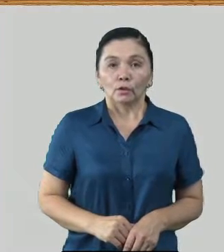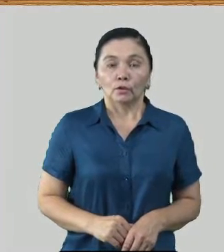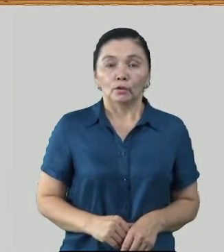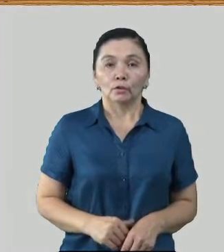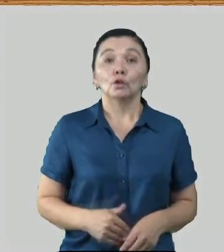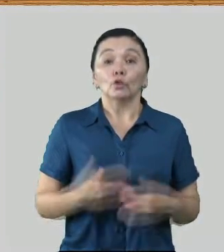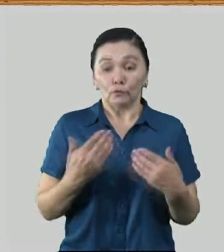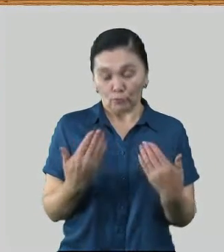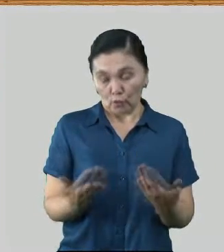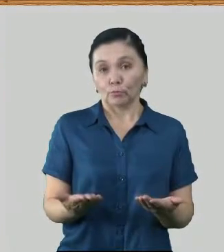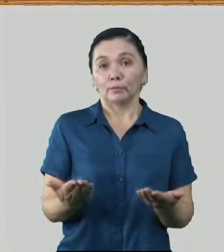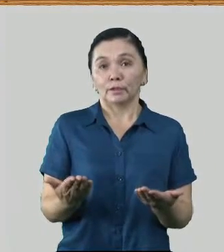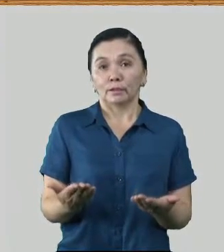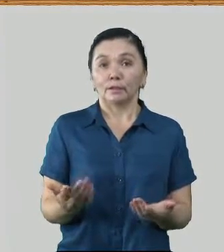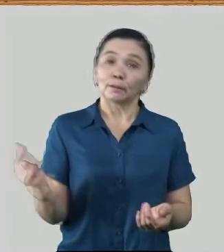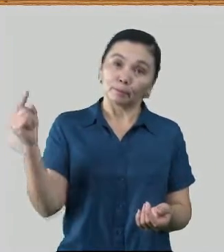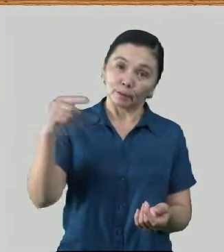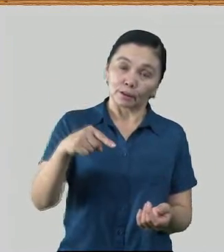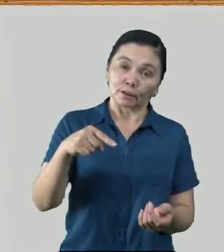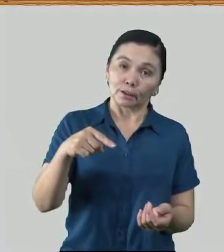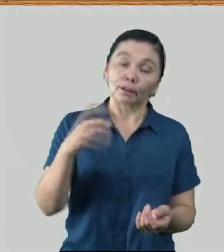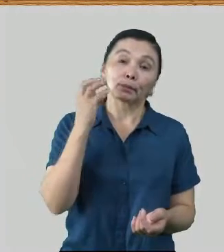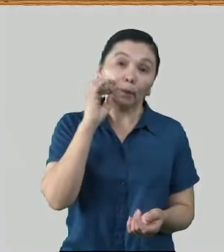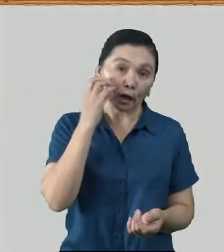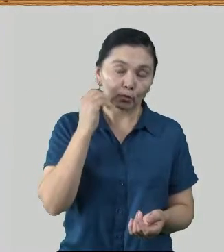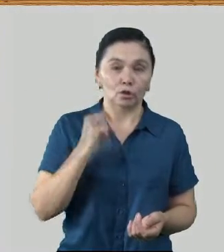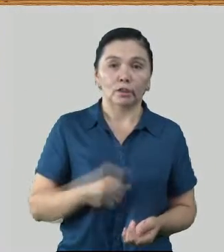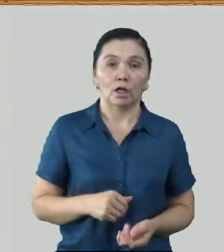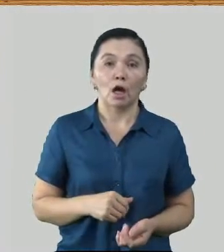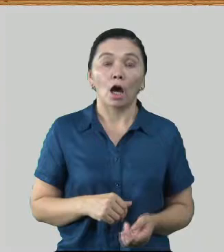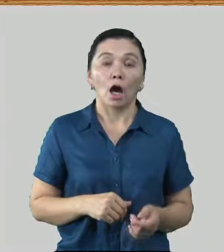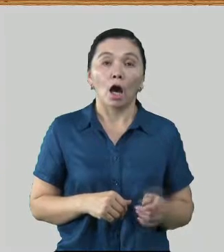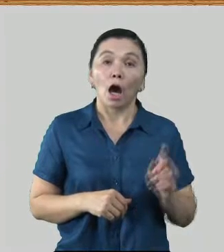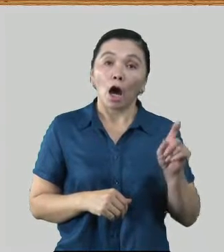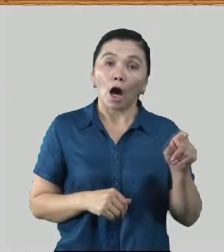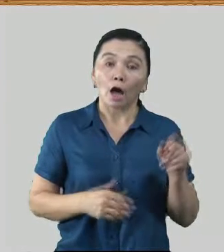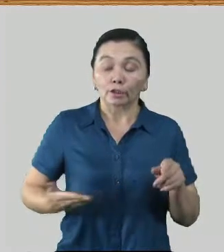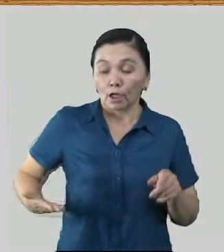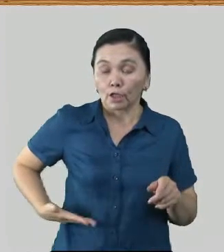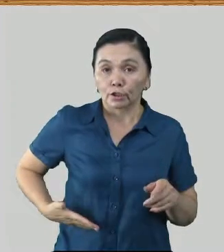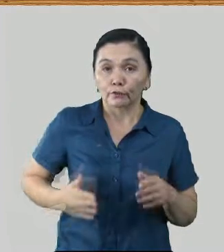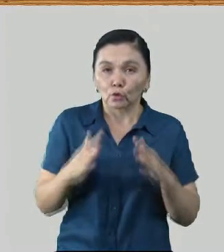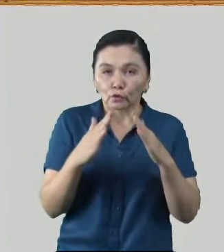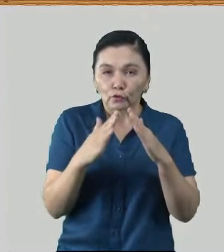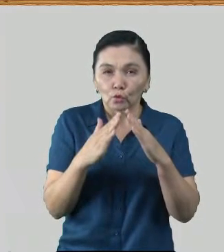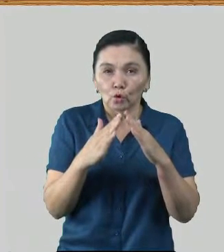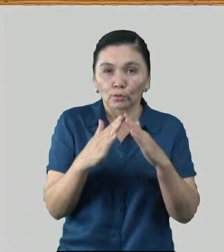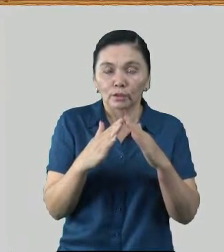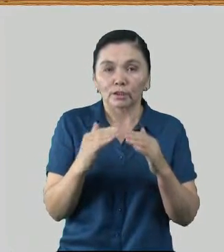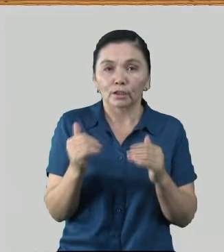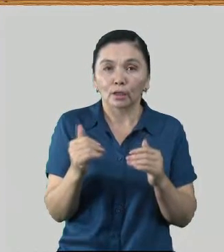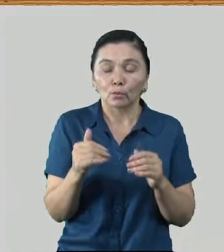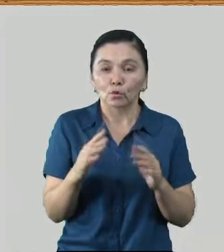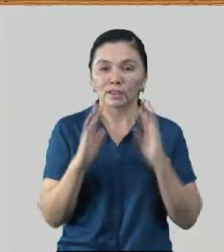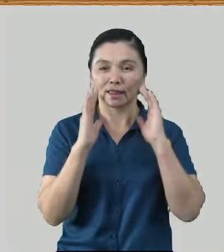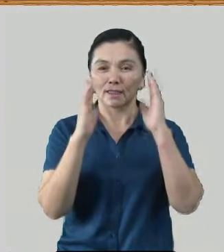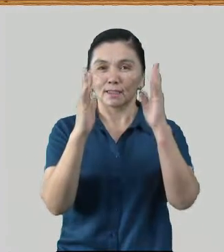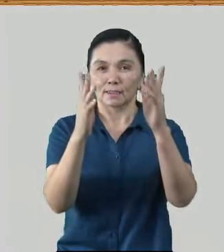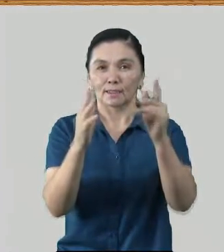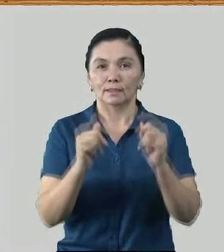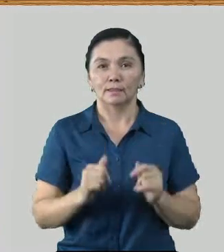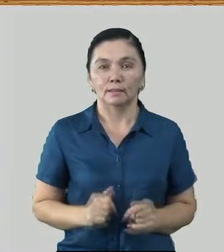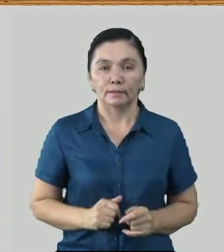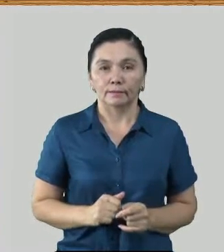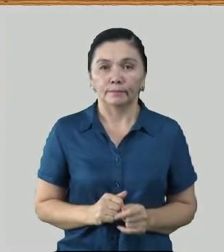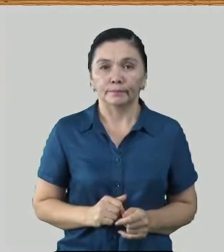Вот мы и пришли к бабушке. Она живет в домике на опушке леса.